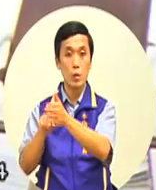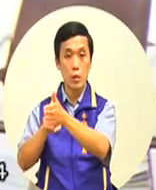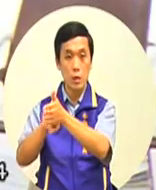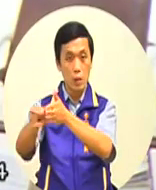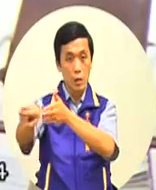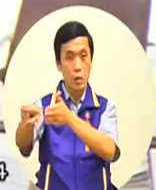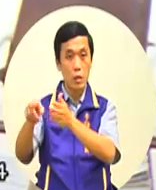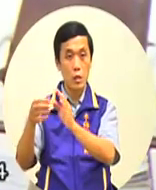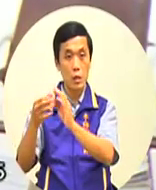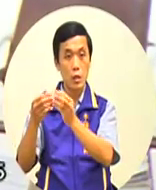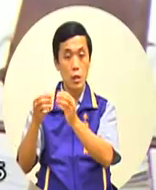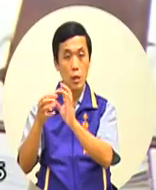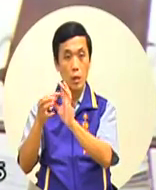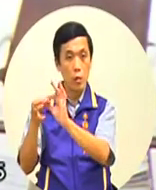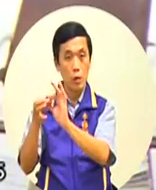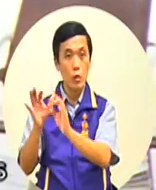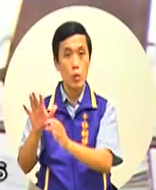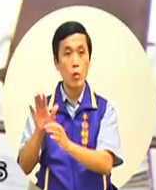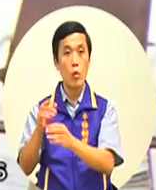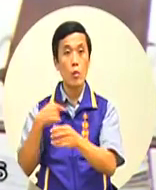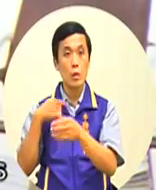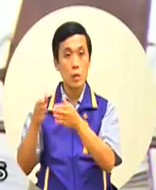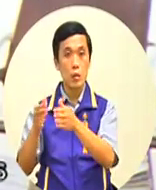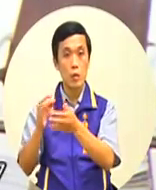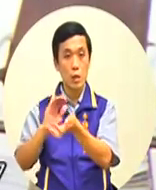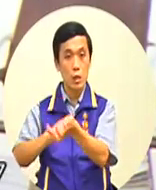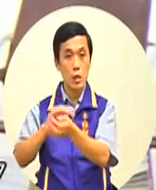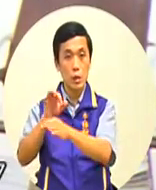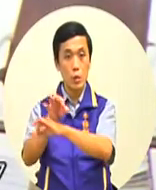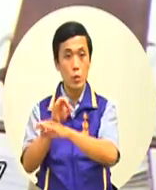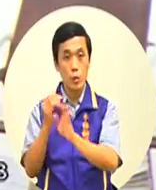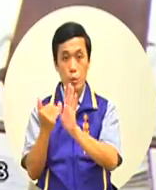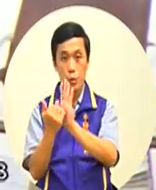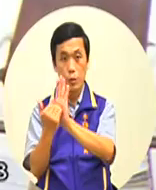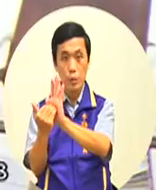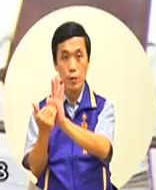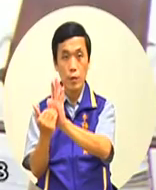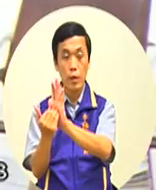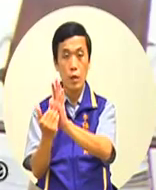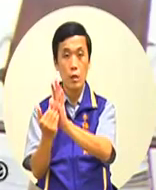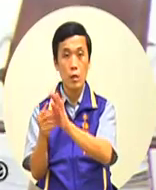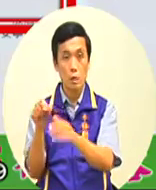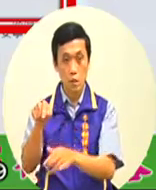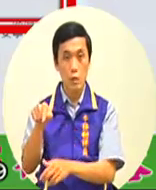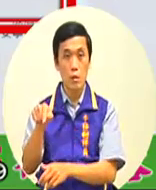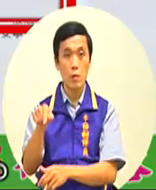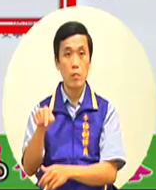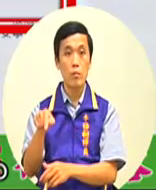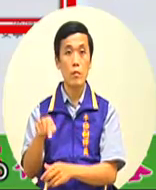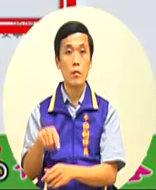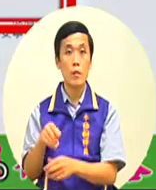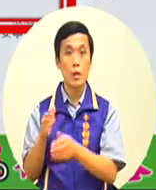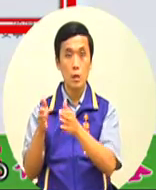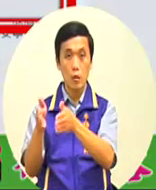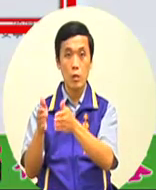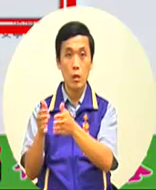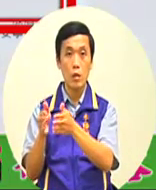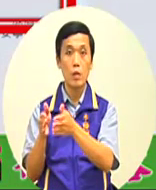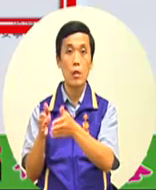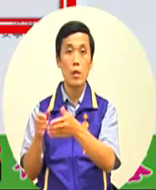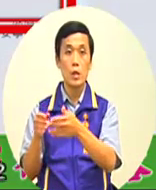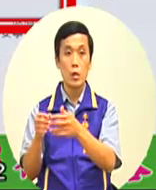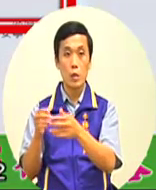我们要如何来做预防医学的这一个区块就是让我们的预防失